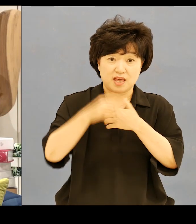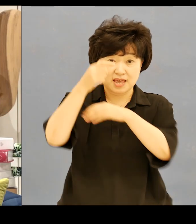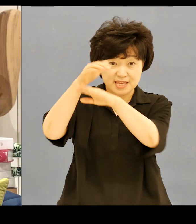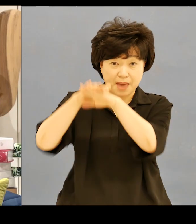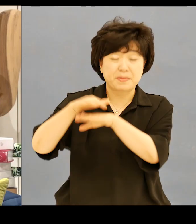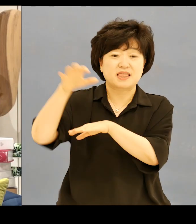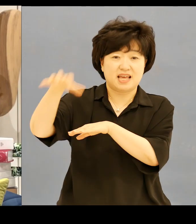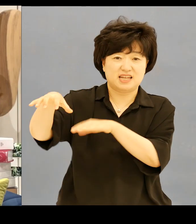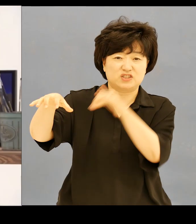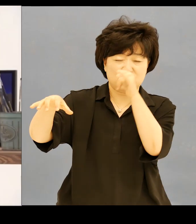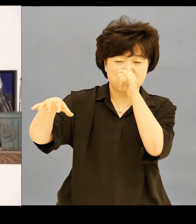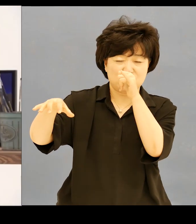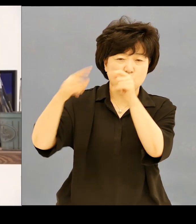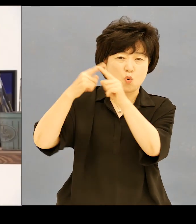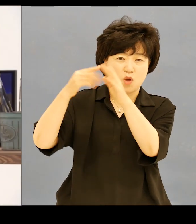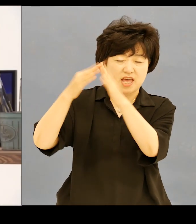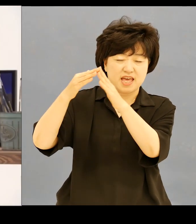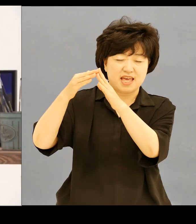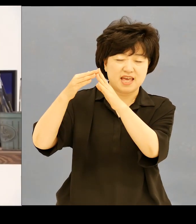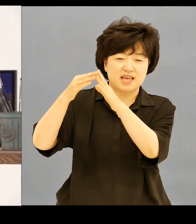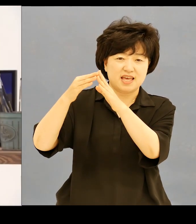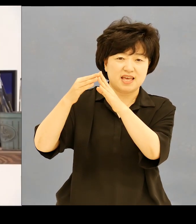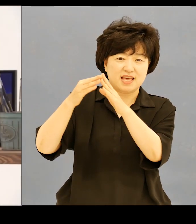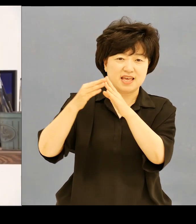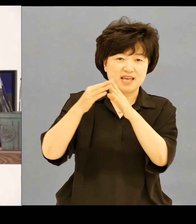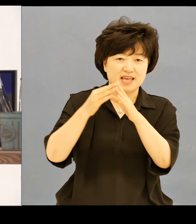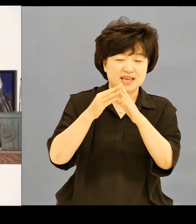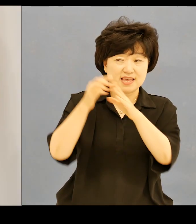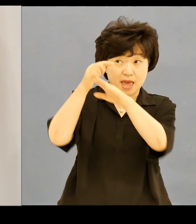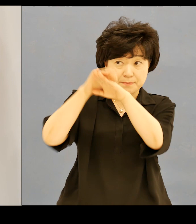네. 예배당이 있었어요. 네. 아.